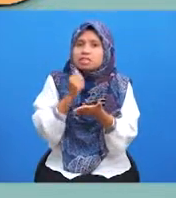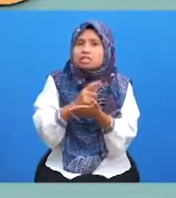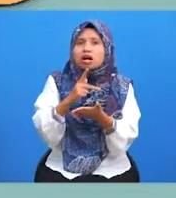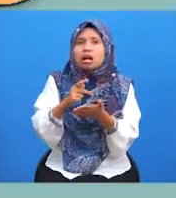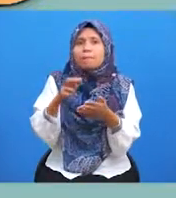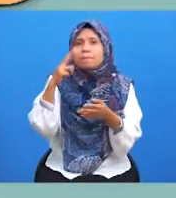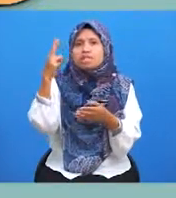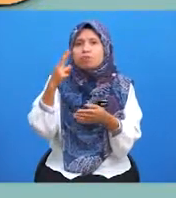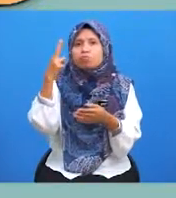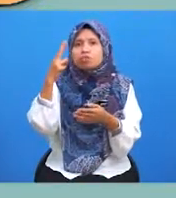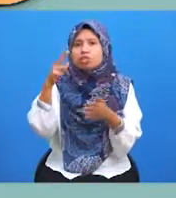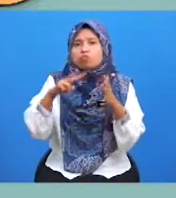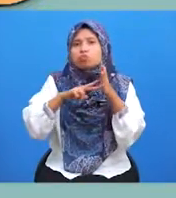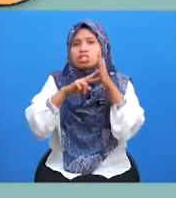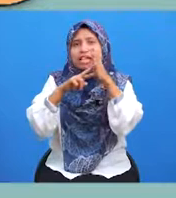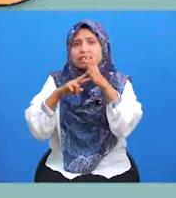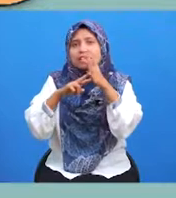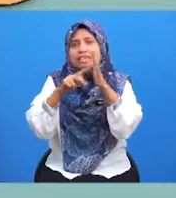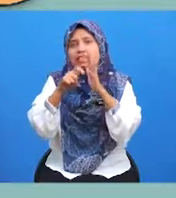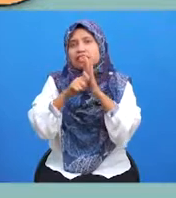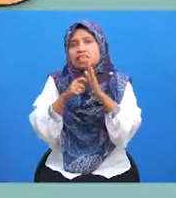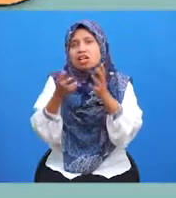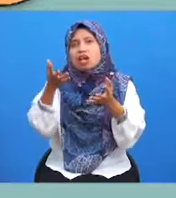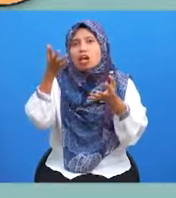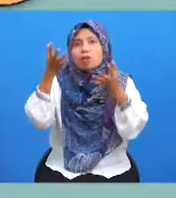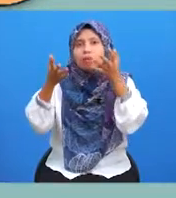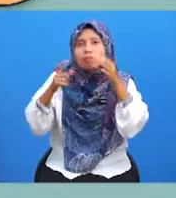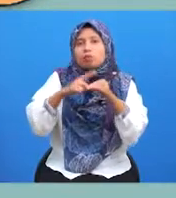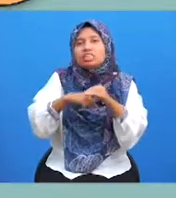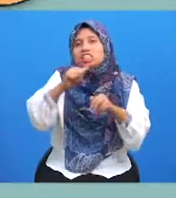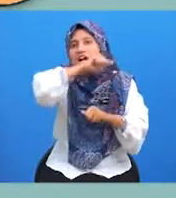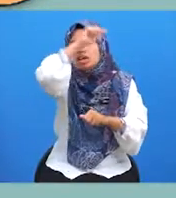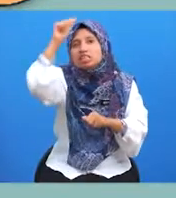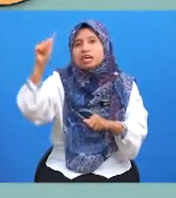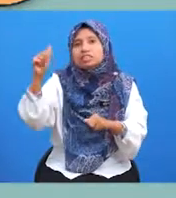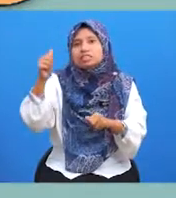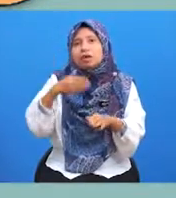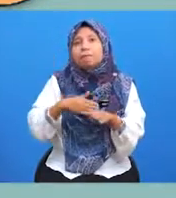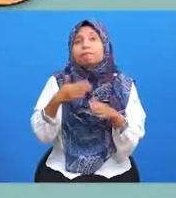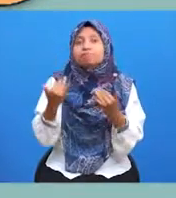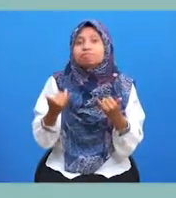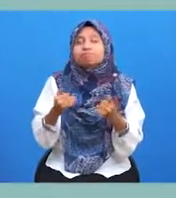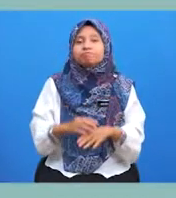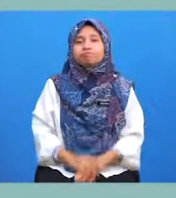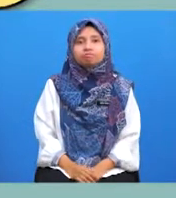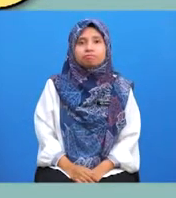mengesahkan beribu-ribu satelit terapung di angkasa lepas pada masa sekarang.